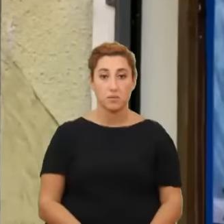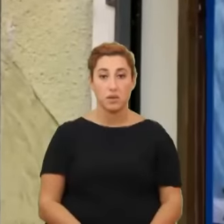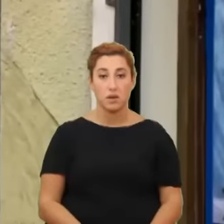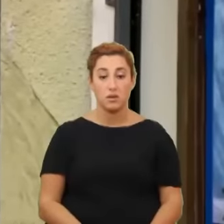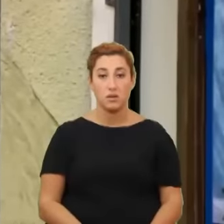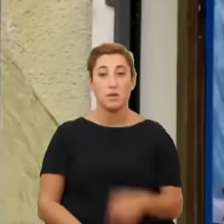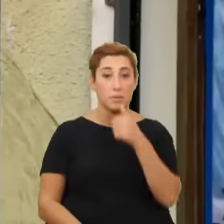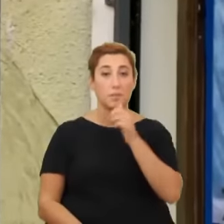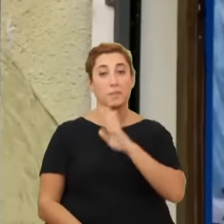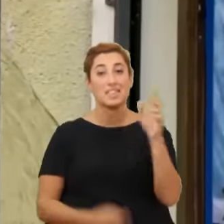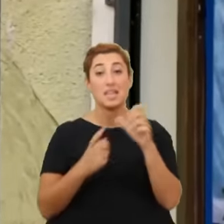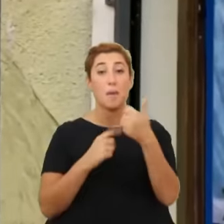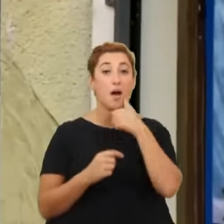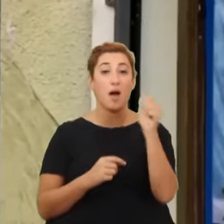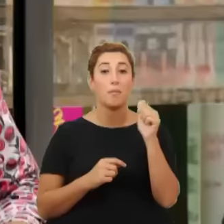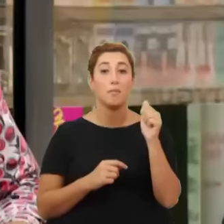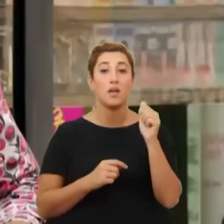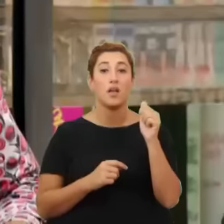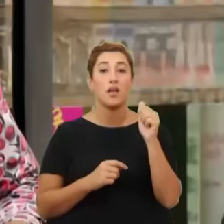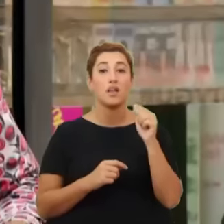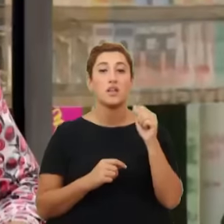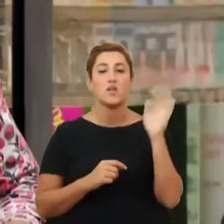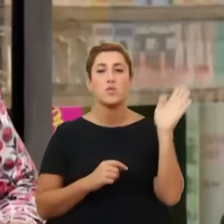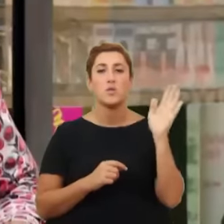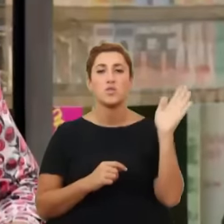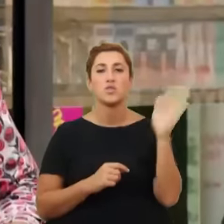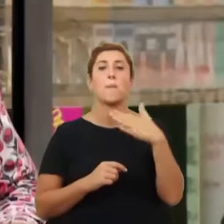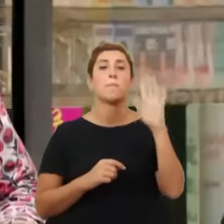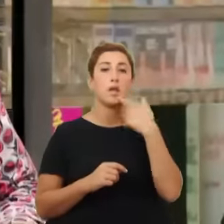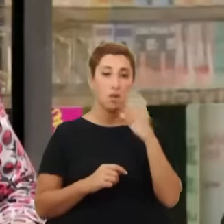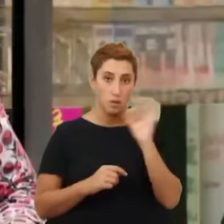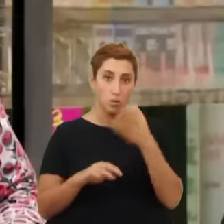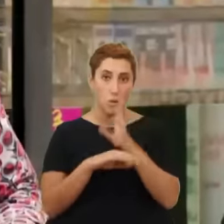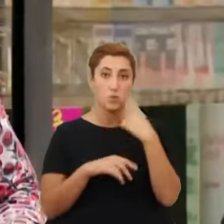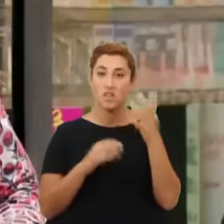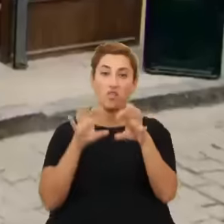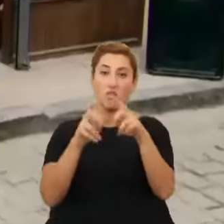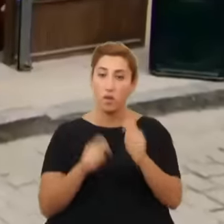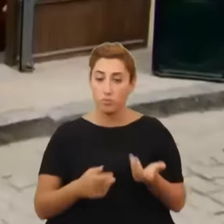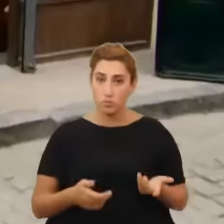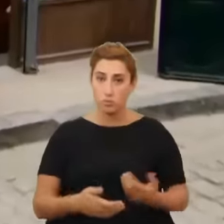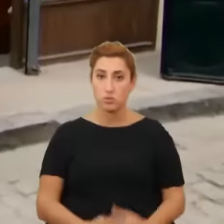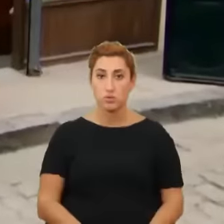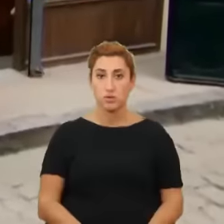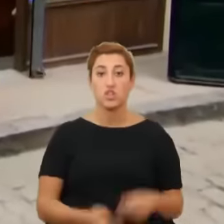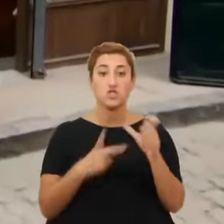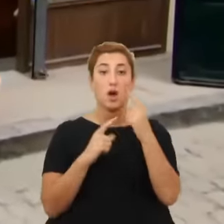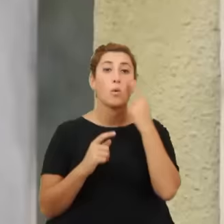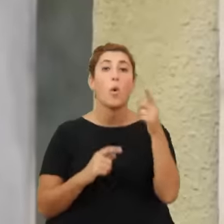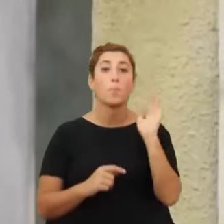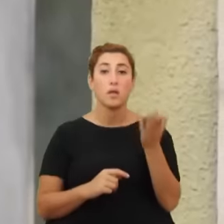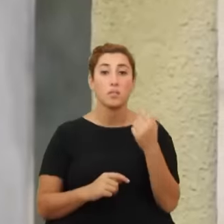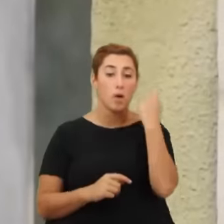çay içiyor. Babam gidip Sami abiye çatmayın dedi. E çatmayın tabii, doğru söylemiş adam. Niye çatıyorsun? Şahin'i görmedin